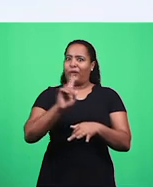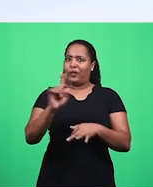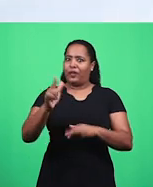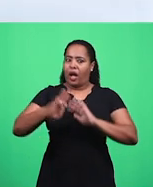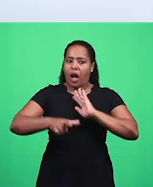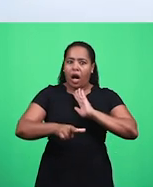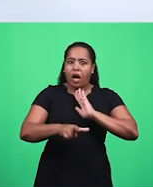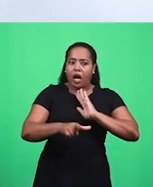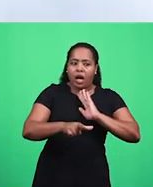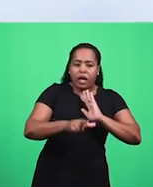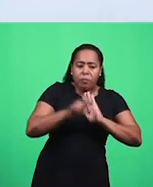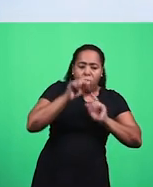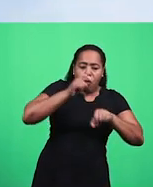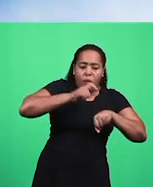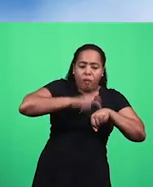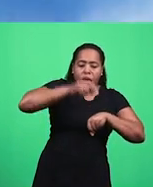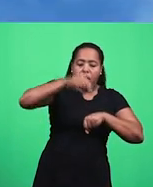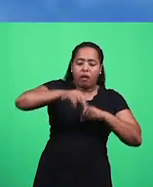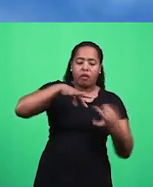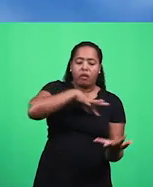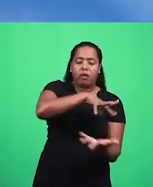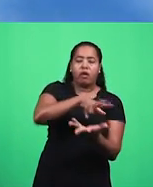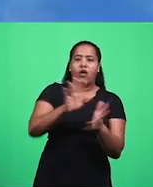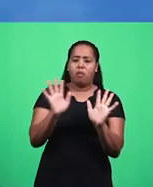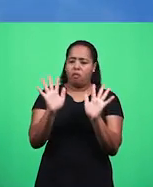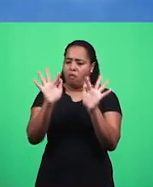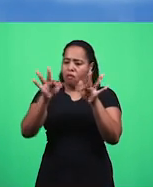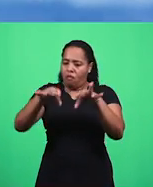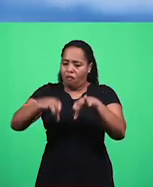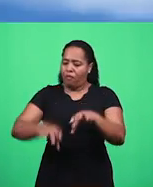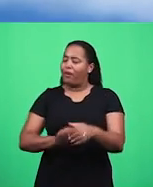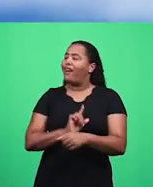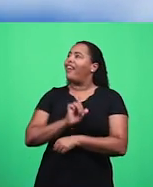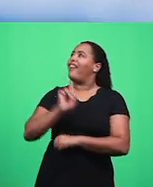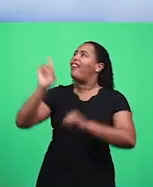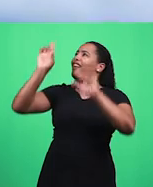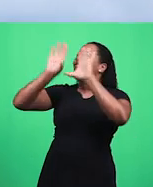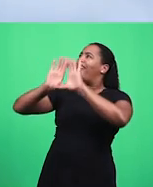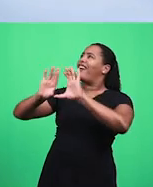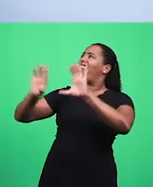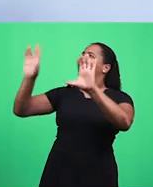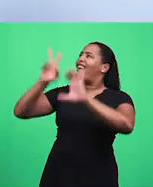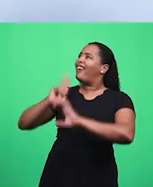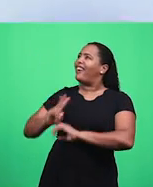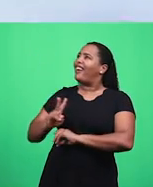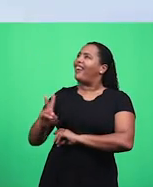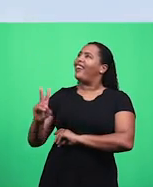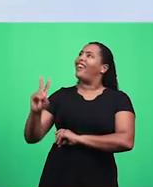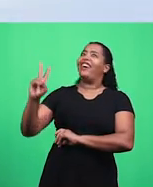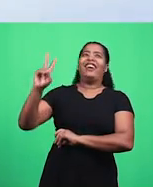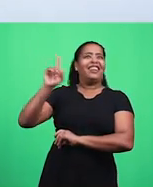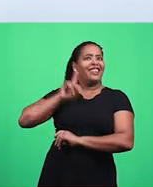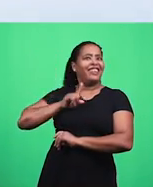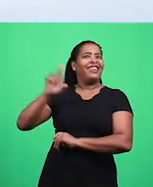Когда он здесь на земле закончится, он продолжится на небесах.